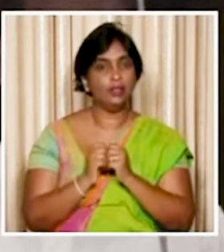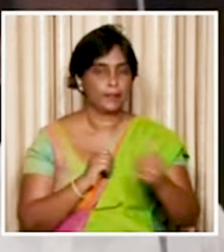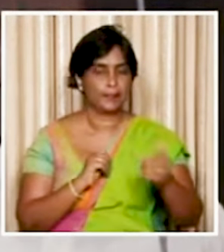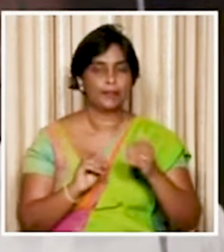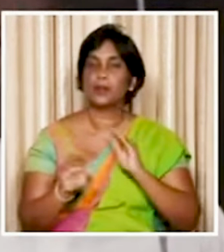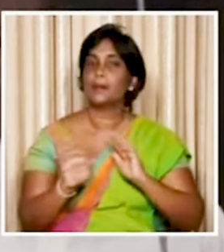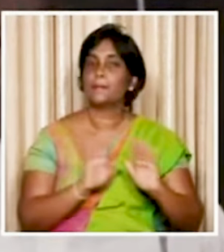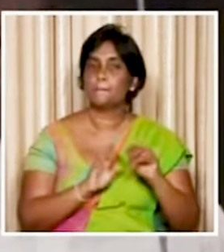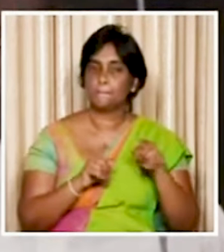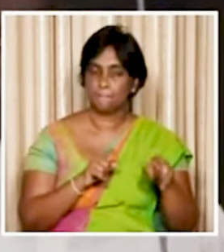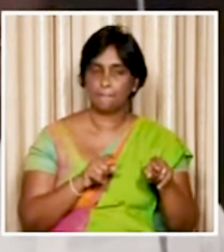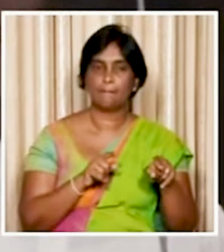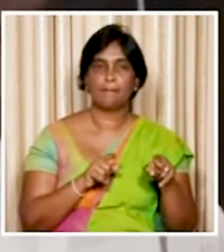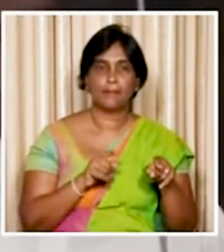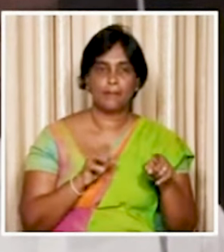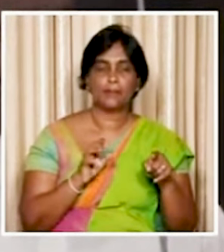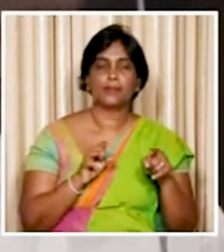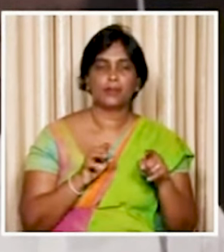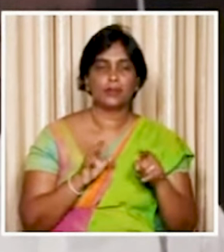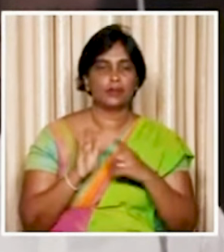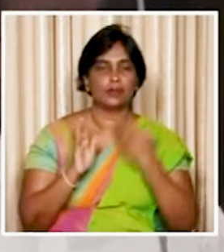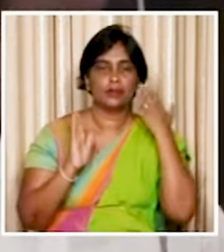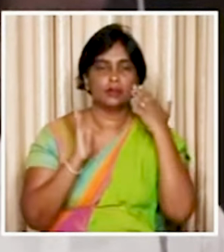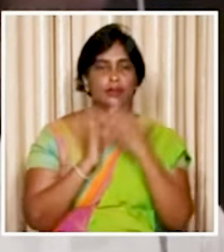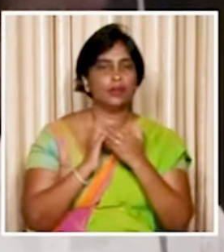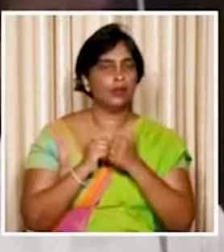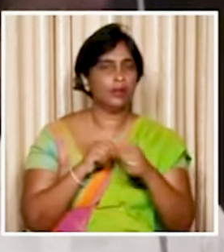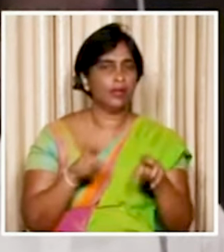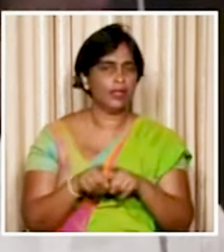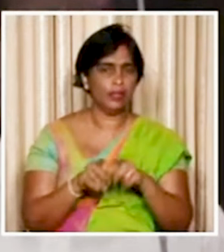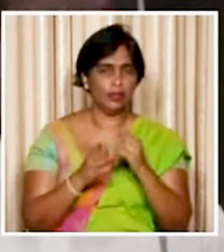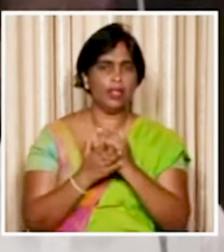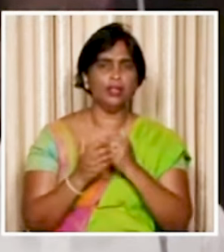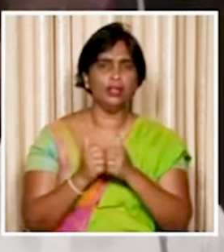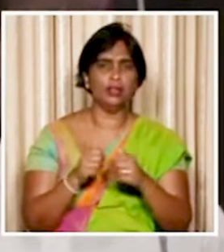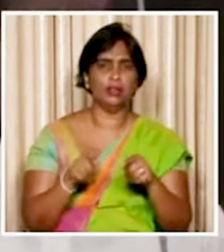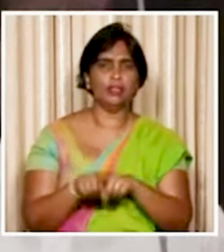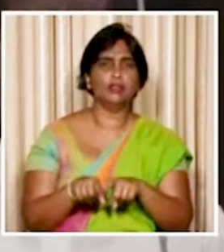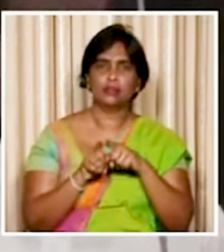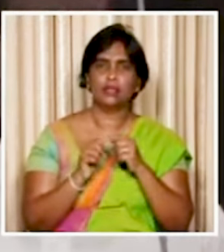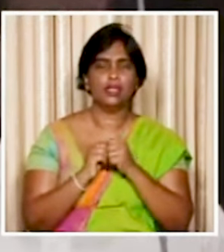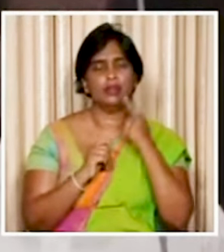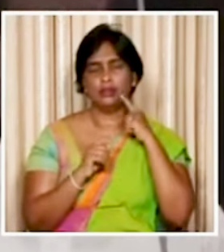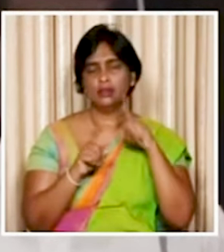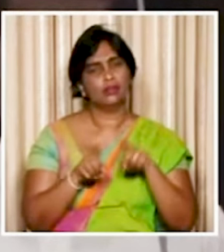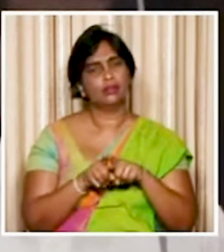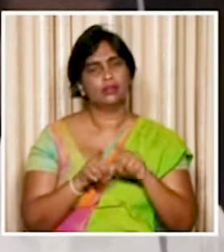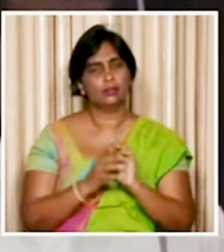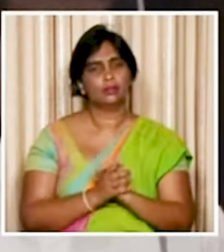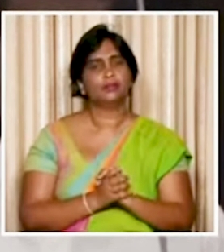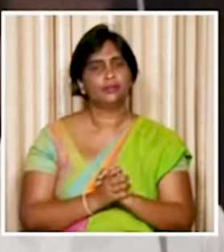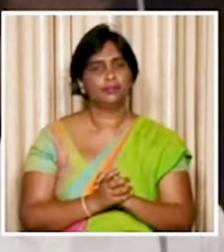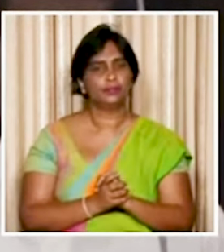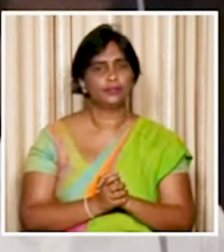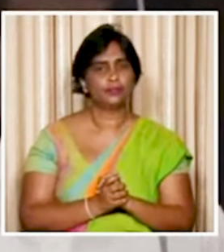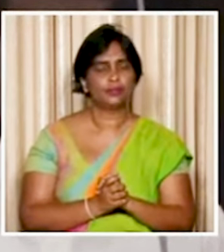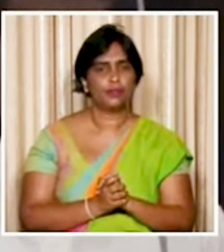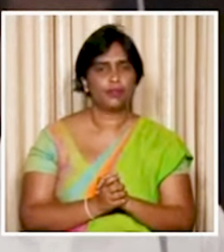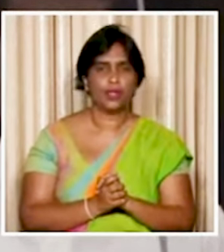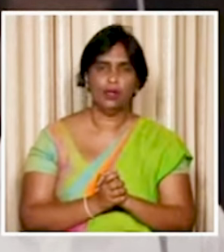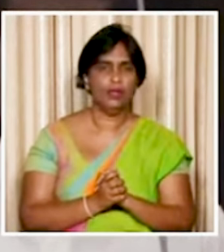ஆட்சியாளர்கள் வடக்கு கிழக்கில் தமிழர்கள் தனித்துவமாக இருந்ததை தமிழர்களுடைய